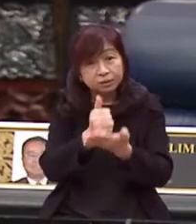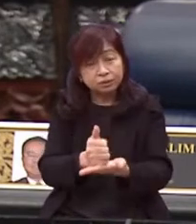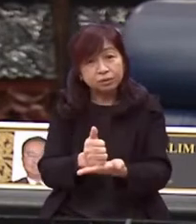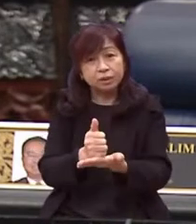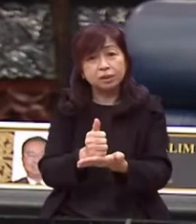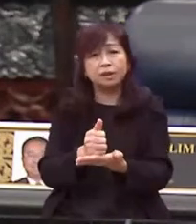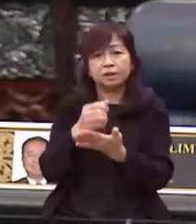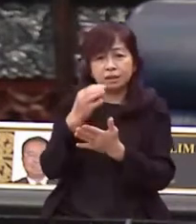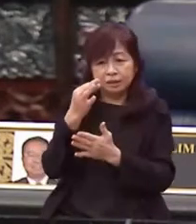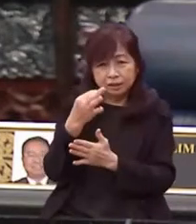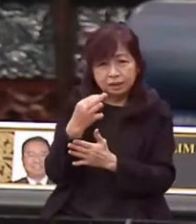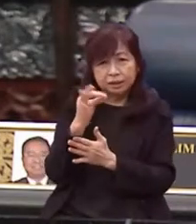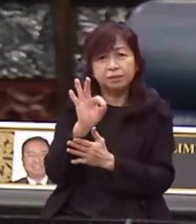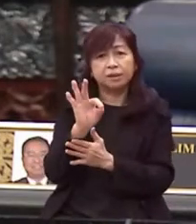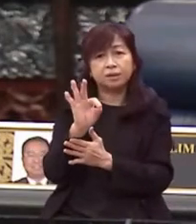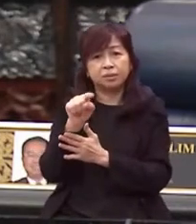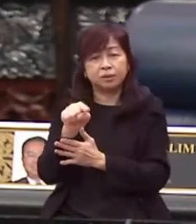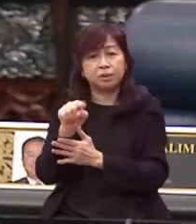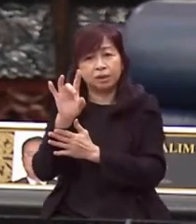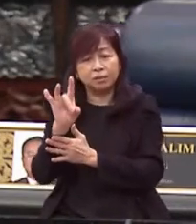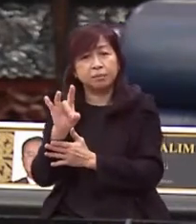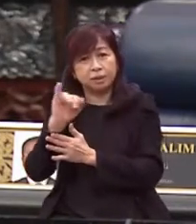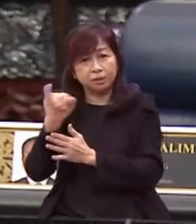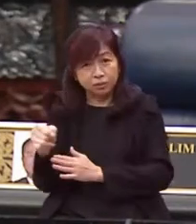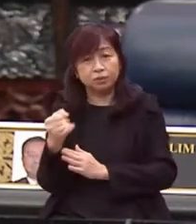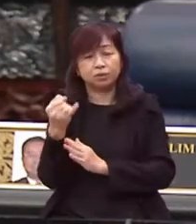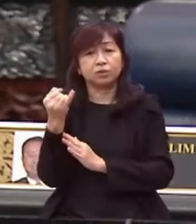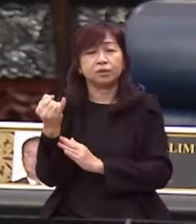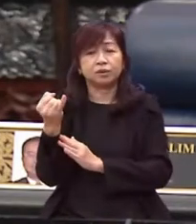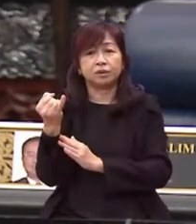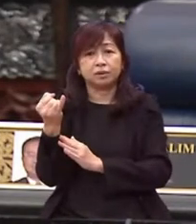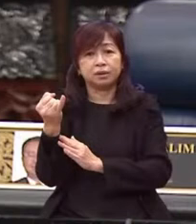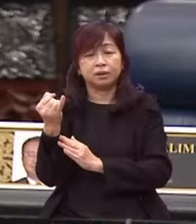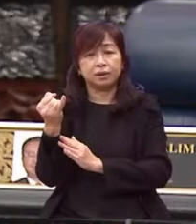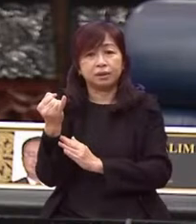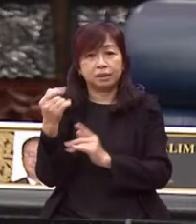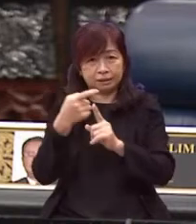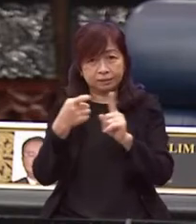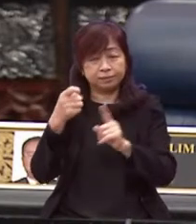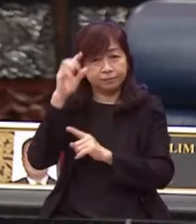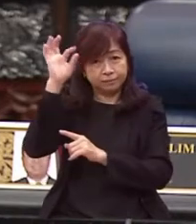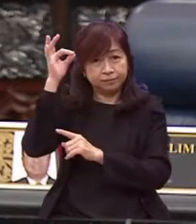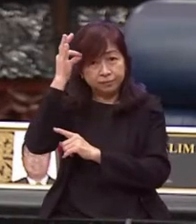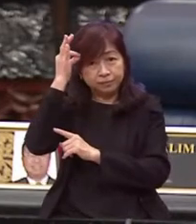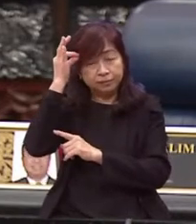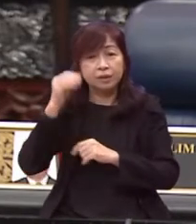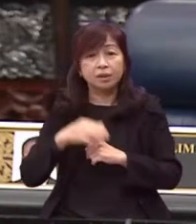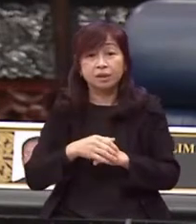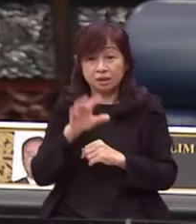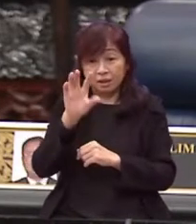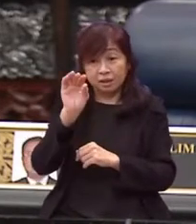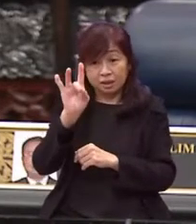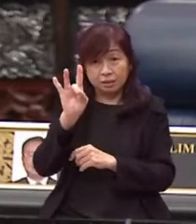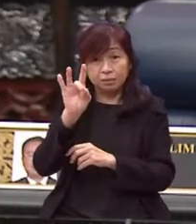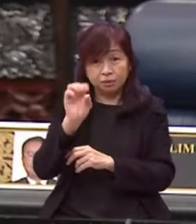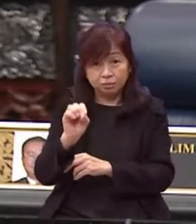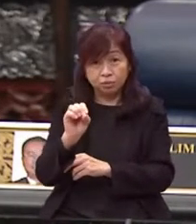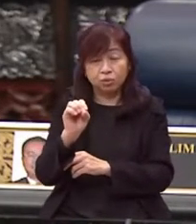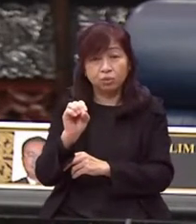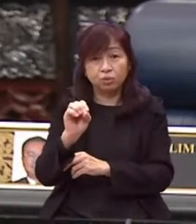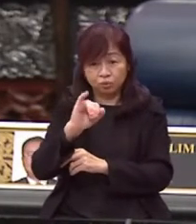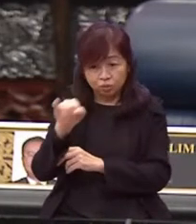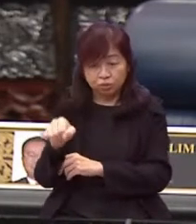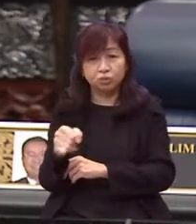populeran 86 juta Ringgit daripada kerajaan kesatuan dari jumlah ini sebanyak 8 populeran 5 juta Ringgit